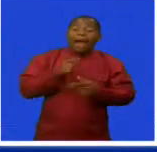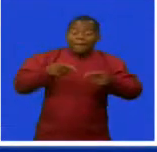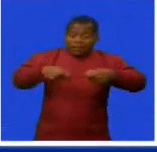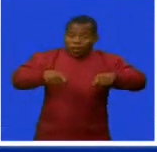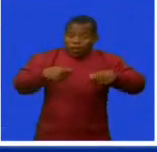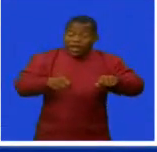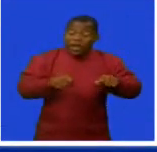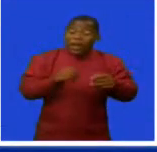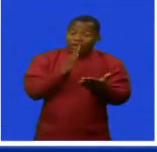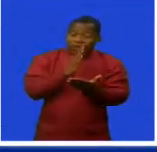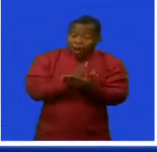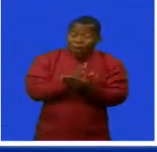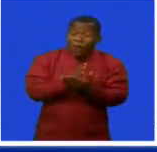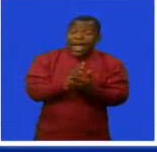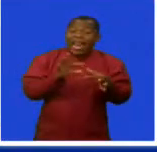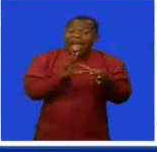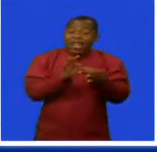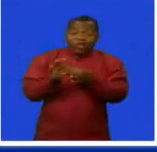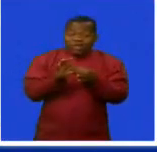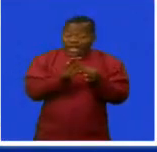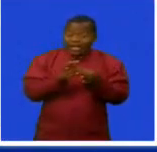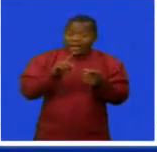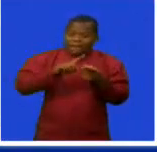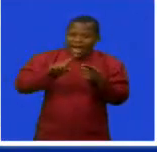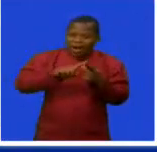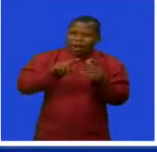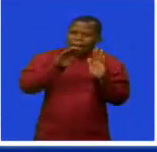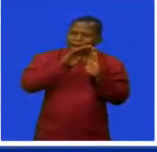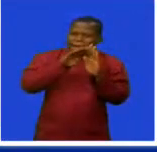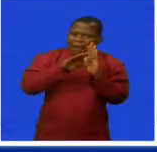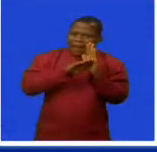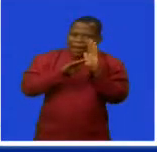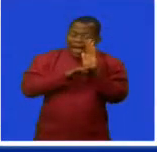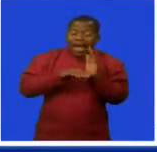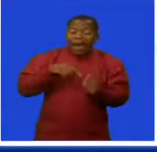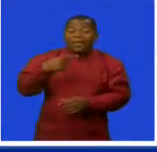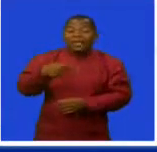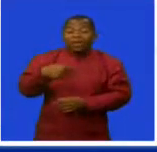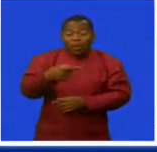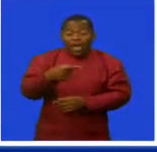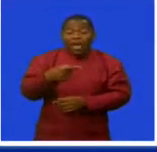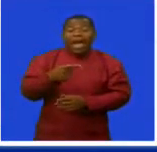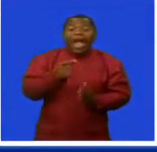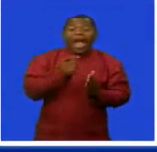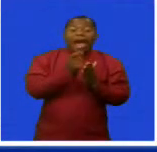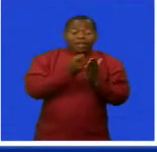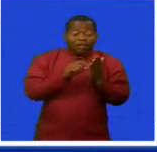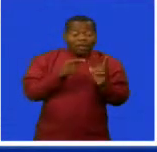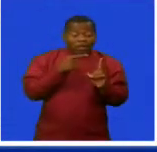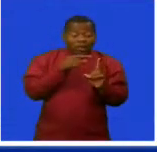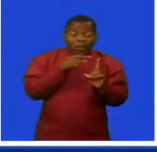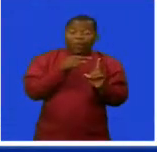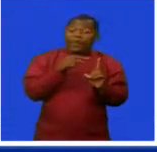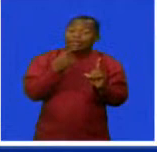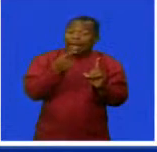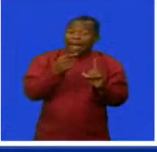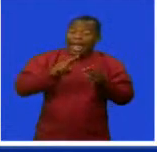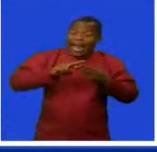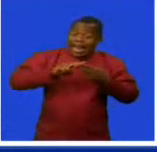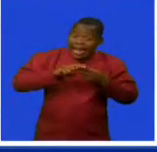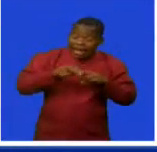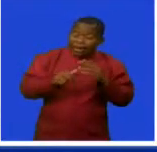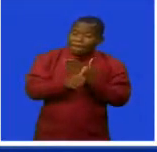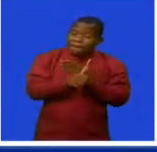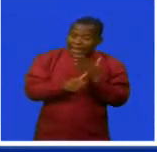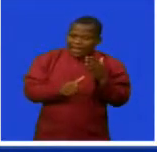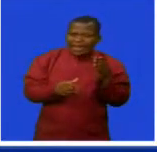beyisachubeka. Mapalani walenhlangano-ke Sibusiso Budges-ke uthi imidlalo-ke yeligi kubhekeke ukuthi ibuyeleke kule nyanga letako lapho khona-ke